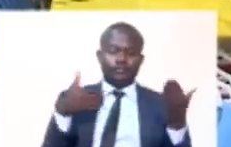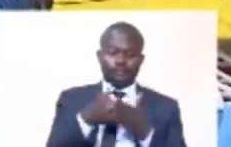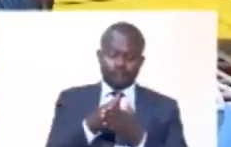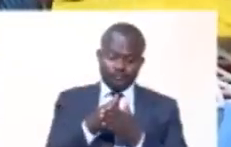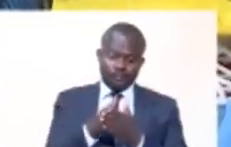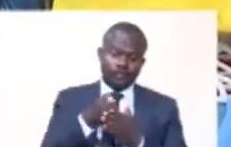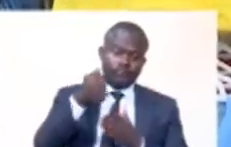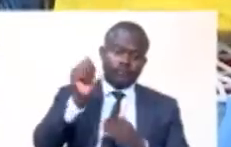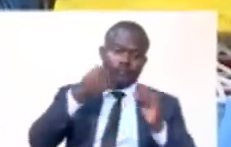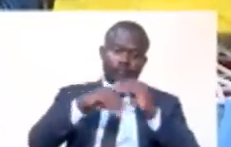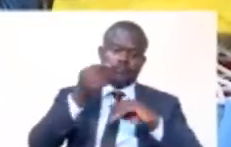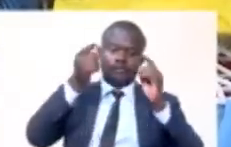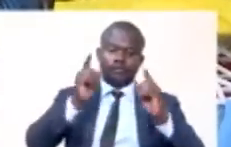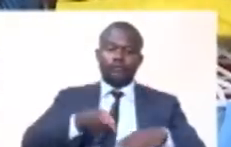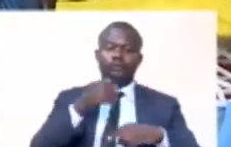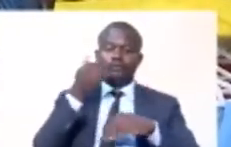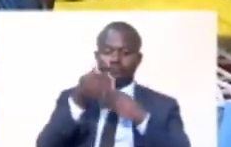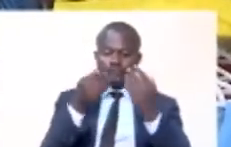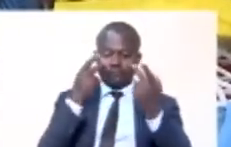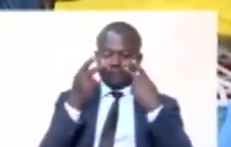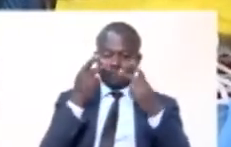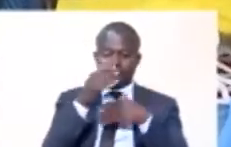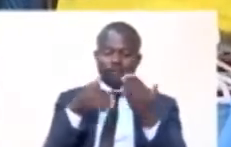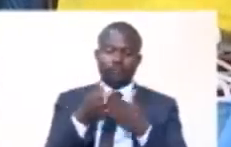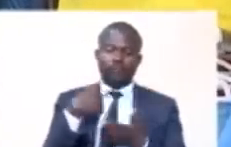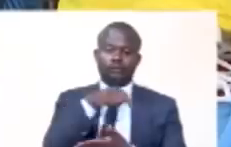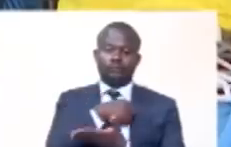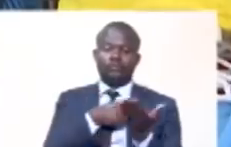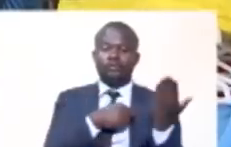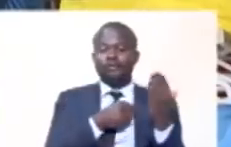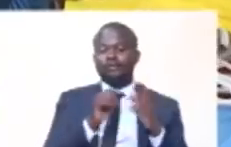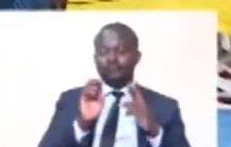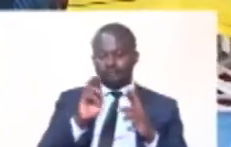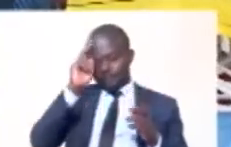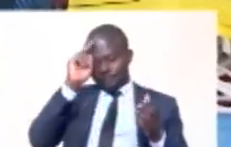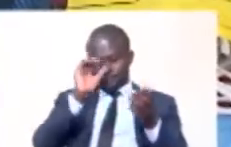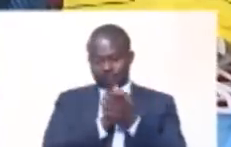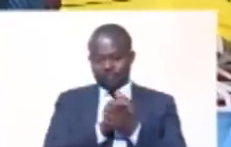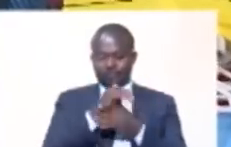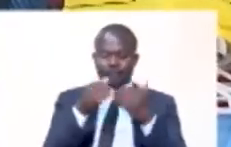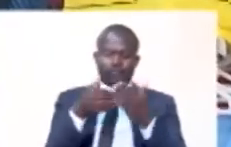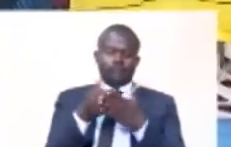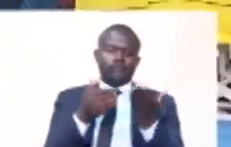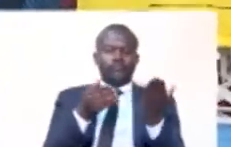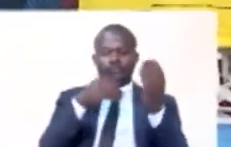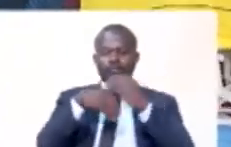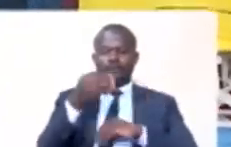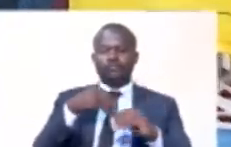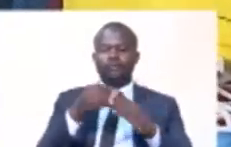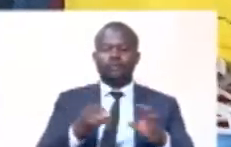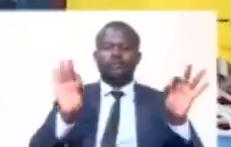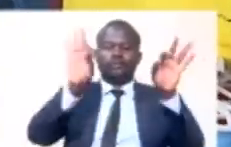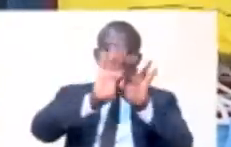icyo gicuruzwa kikaza ukabanza ukakireba wamara kukireba ukizera no kwemeranya na nyiri kukigurishaho ku